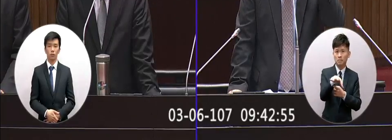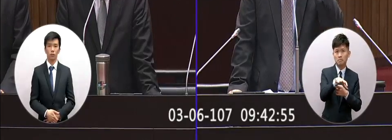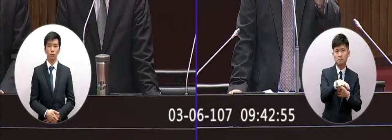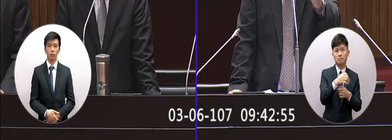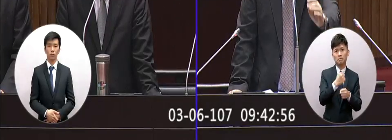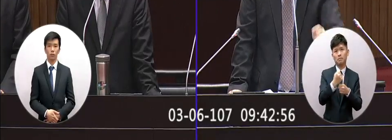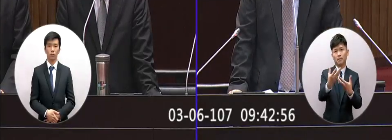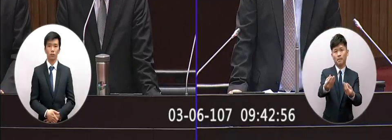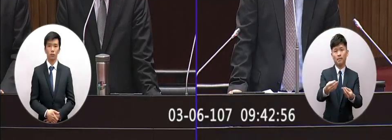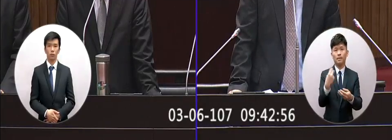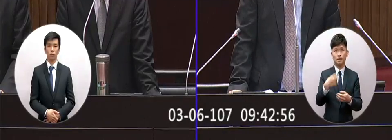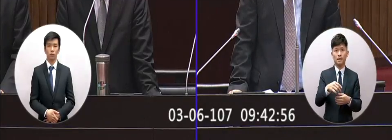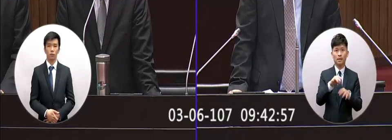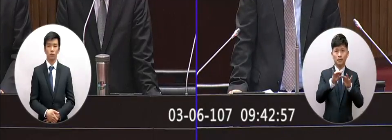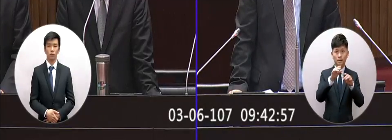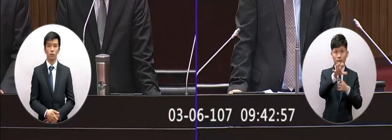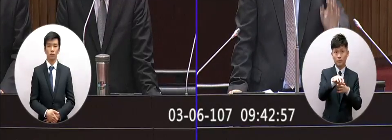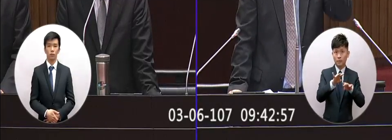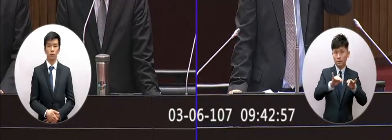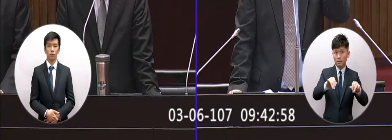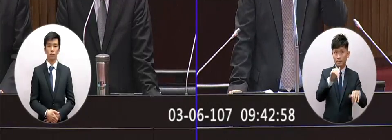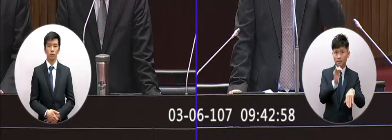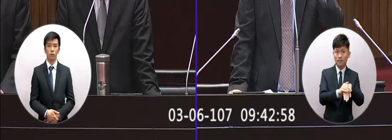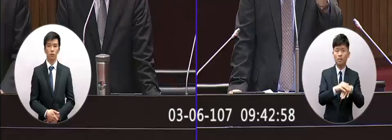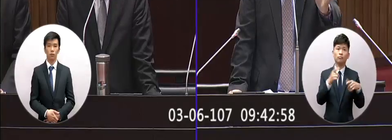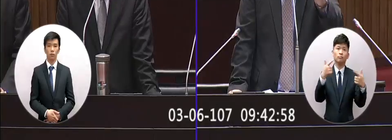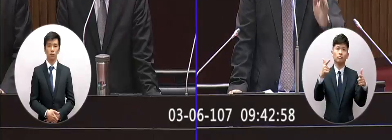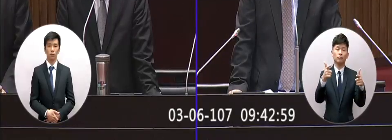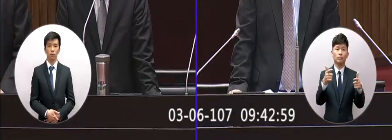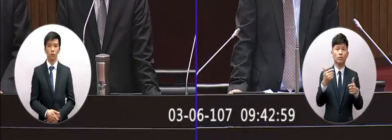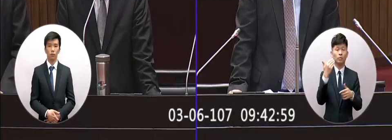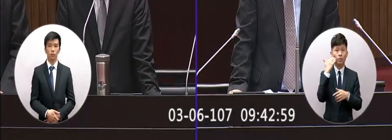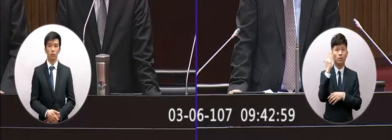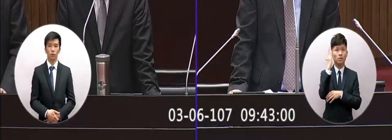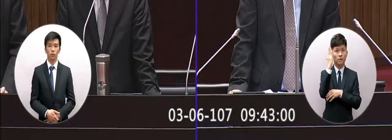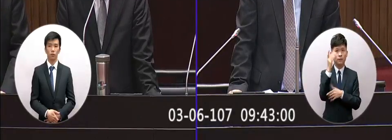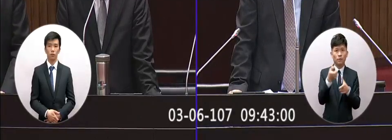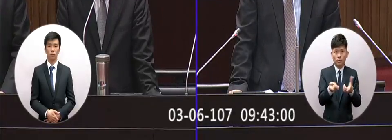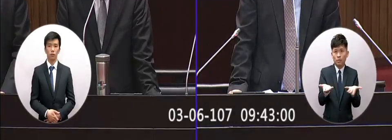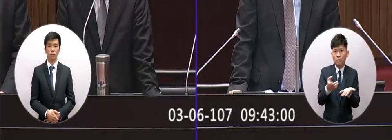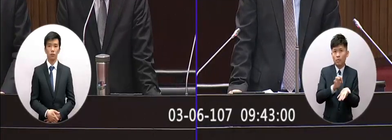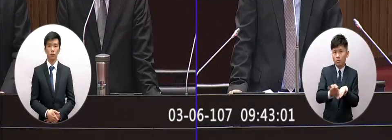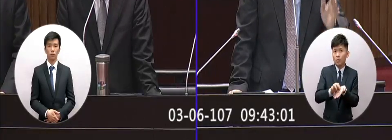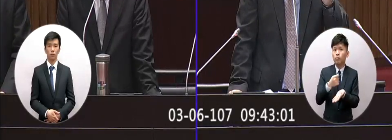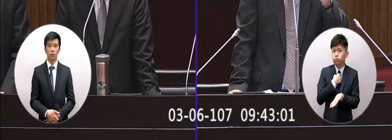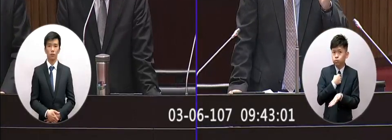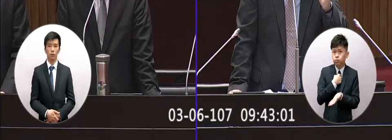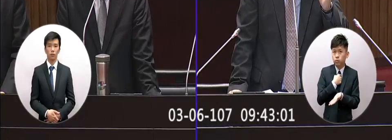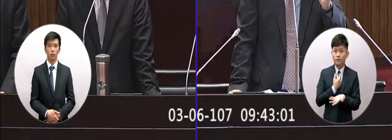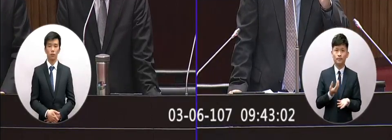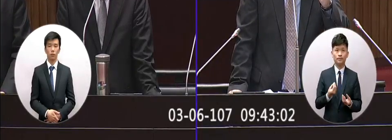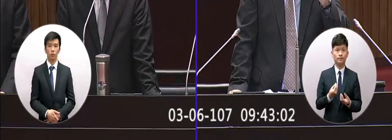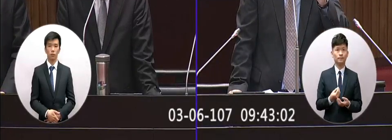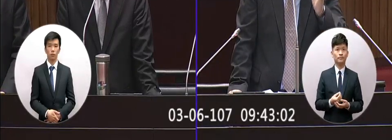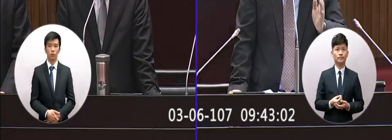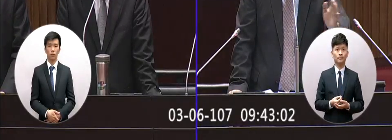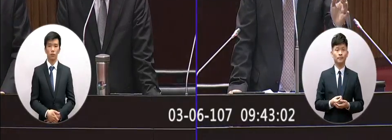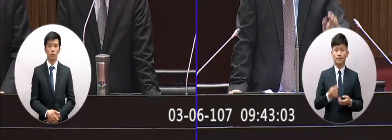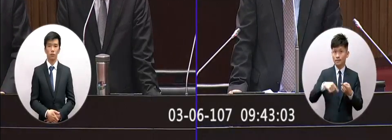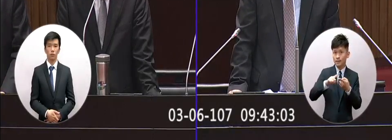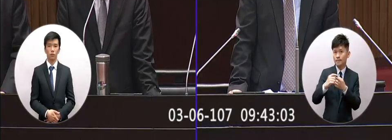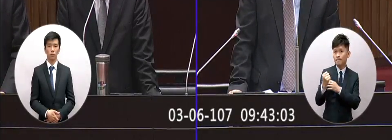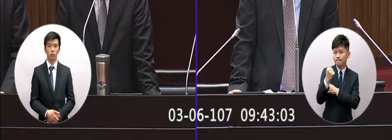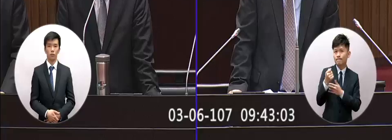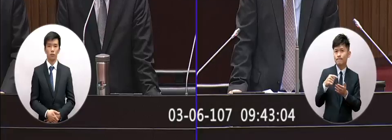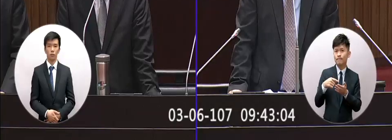也不完全是这个优良农地，所以当地方政府有公共支出的需求的时候，它就应该是要尽可